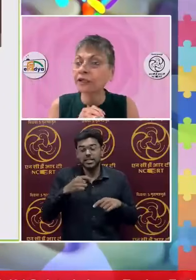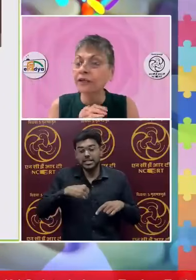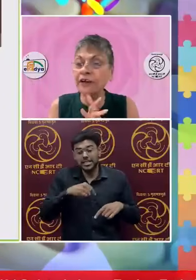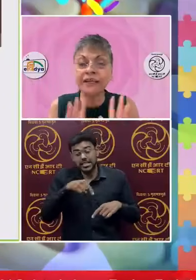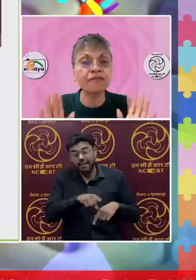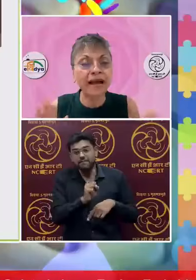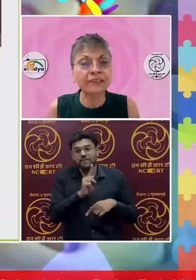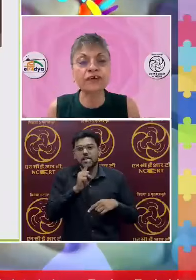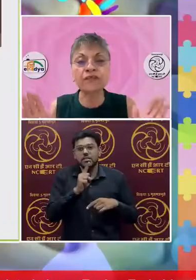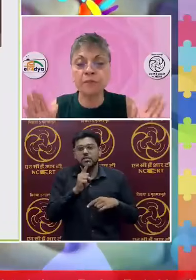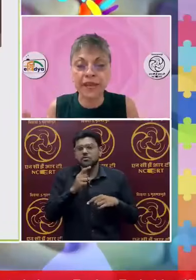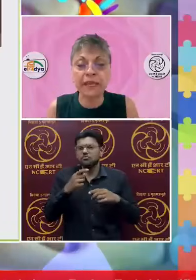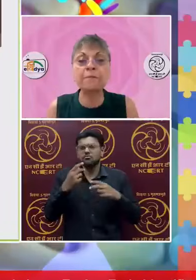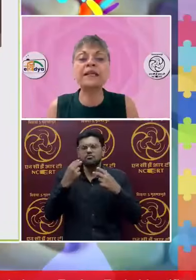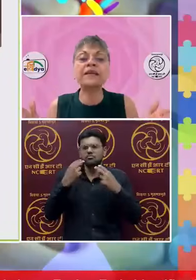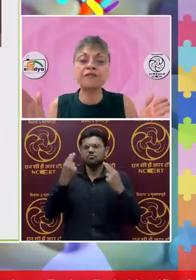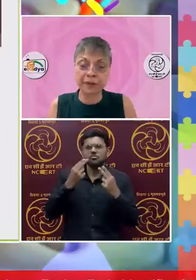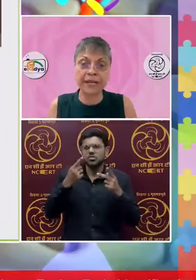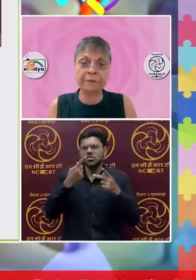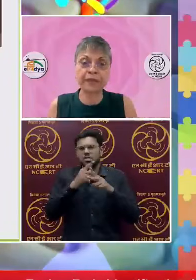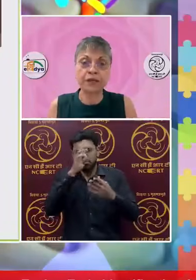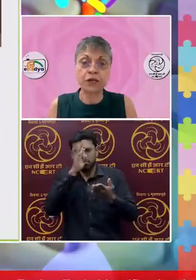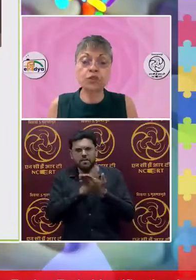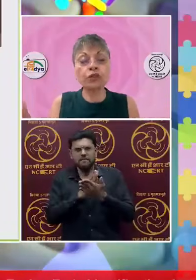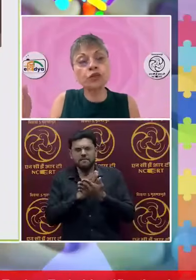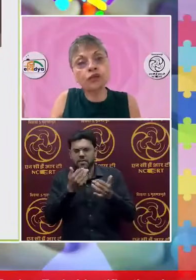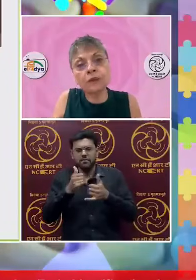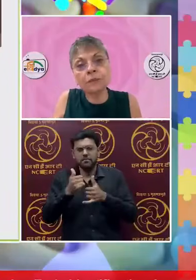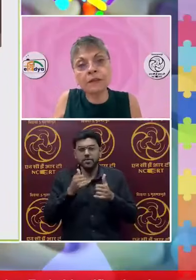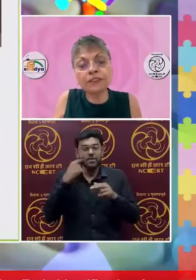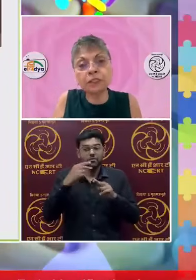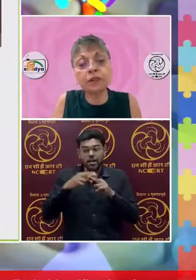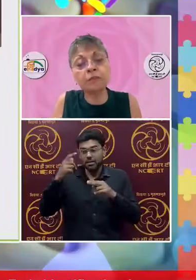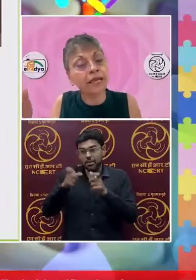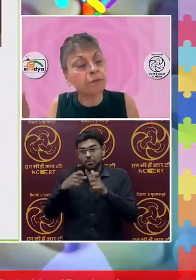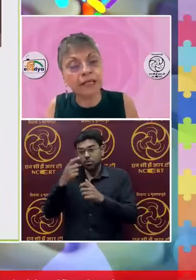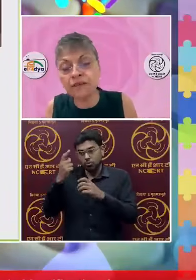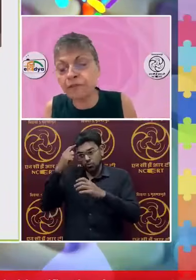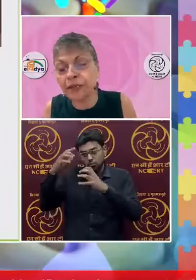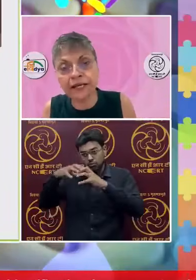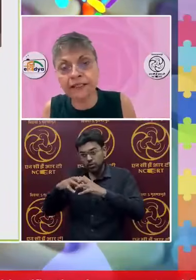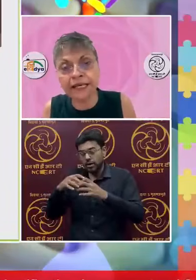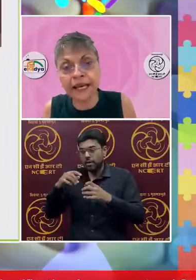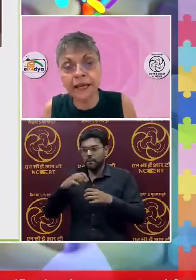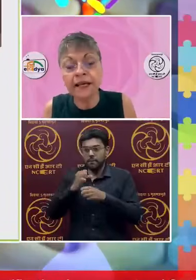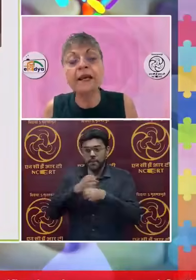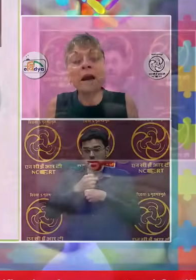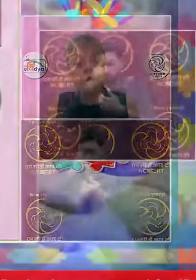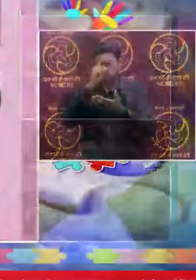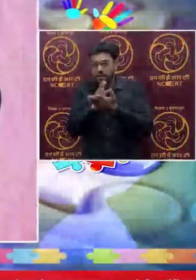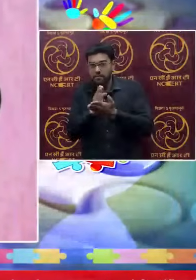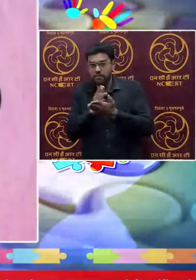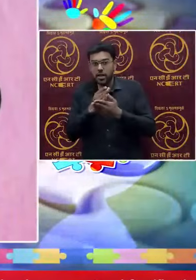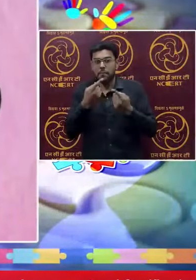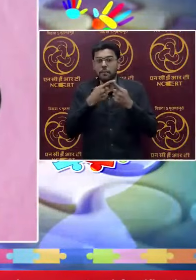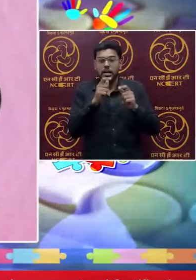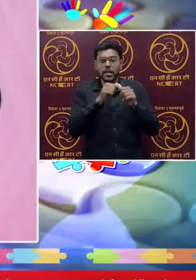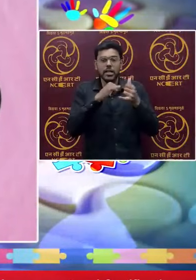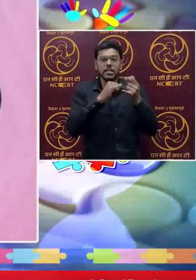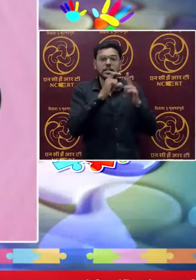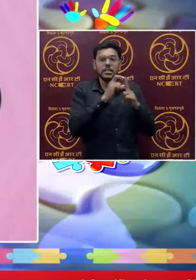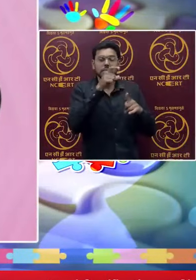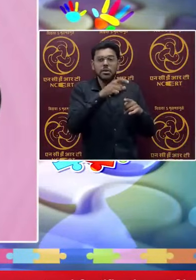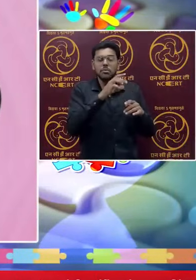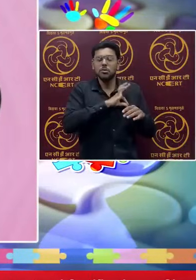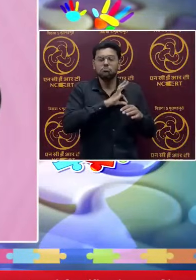are not great fans of make-believe play. जो न्यूरोटिपिकल बच्चे बहुत मेक बिलीव प्ले करते हैं, ऑटिस्टिक बच्चे वो